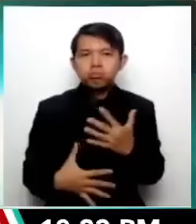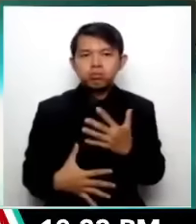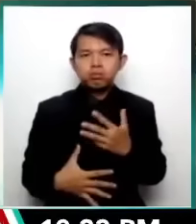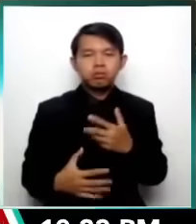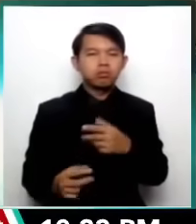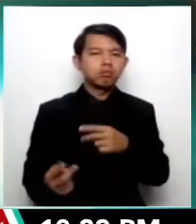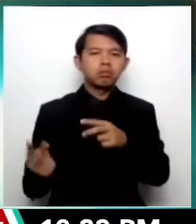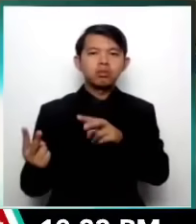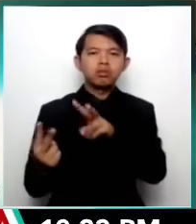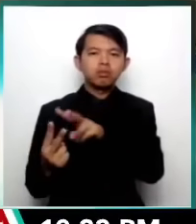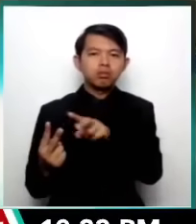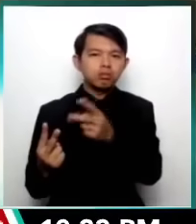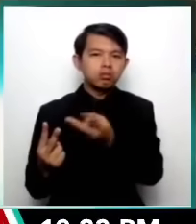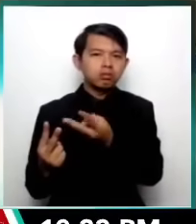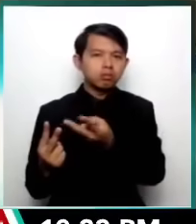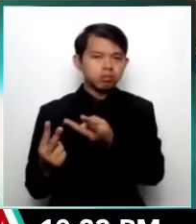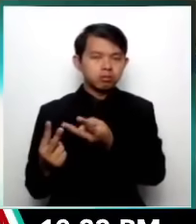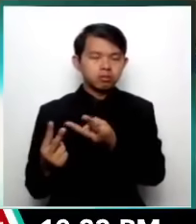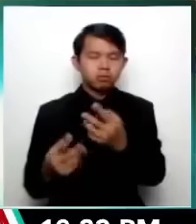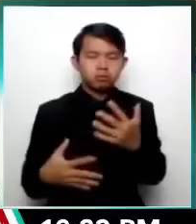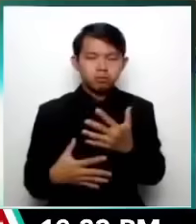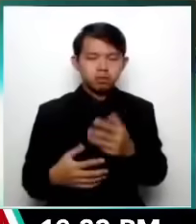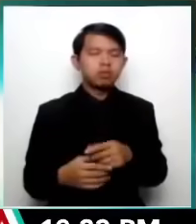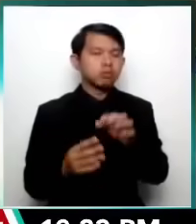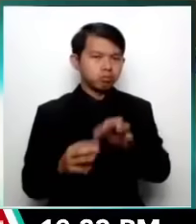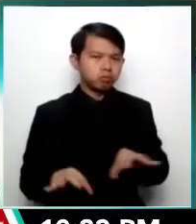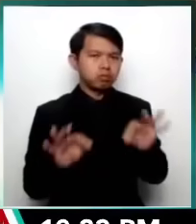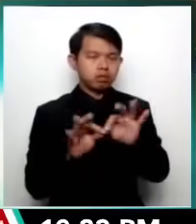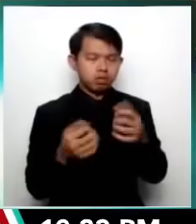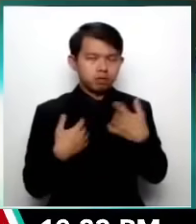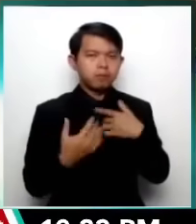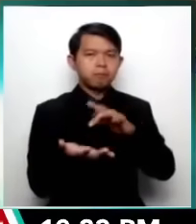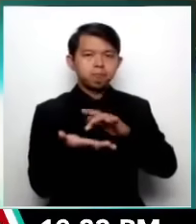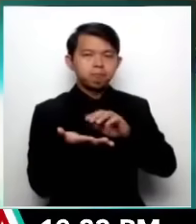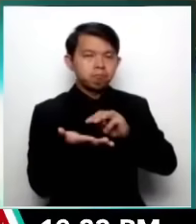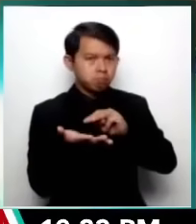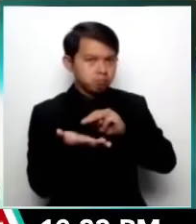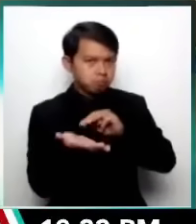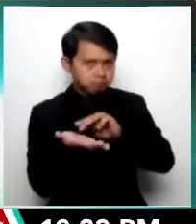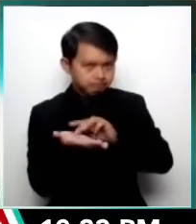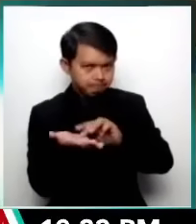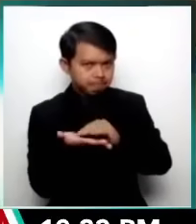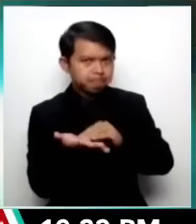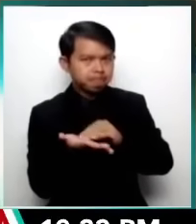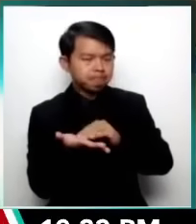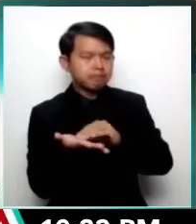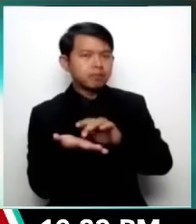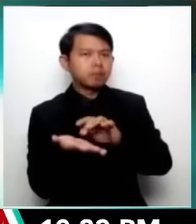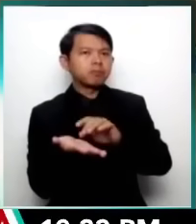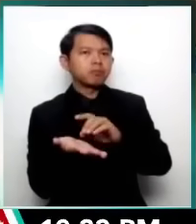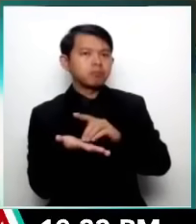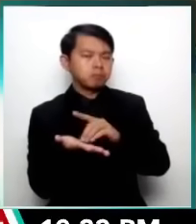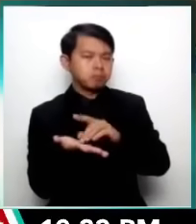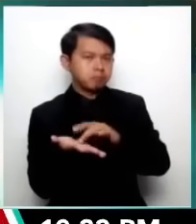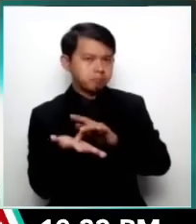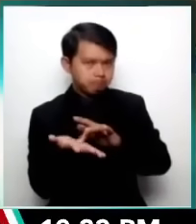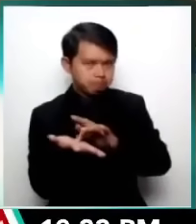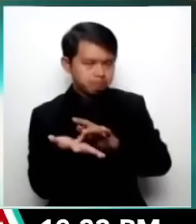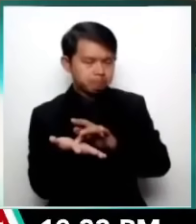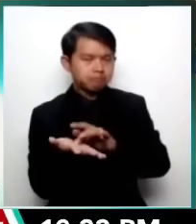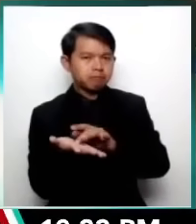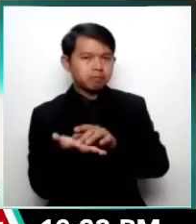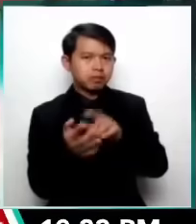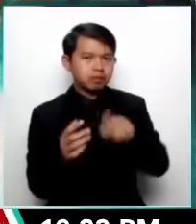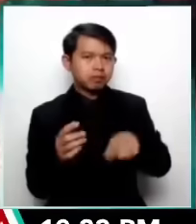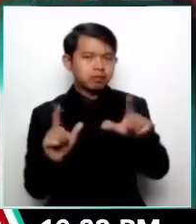legal. Examine mo sila. And based doon sa outcome mo ng examination, nakita nga ako na naabuso